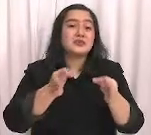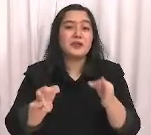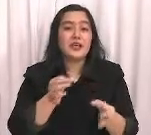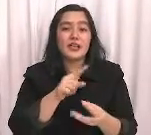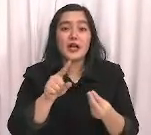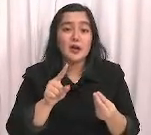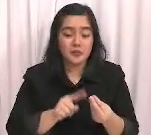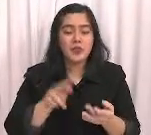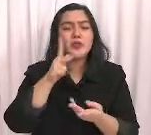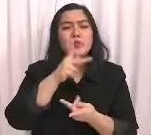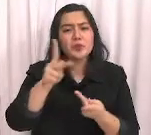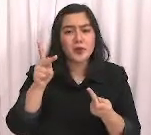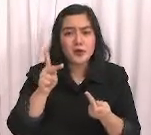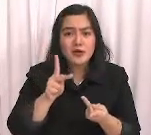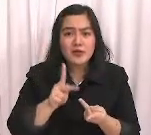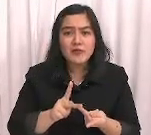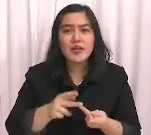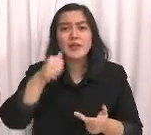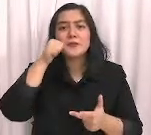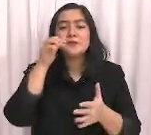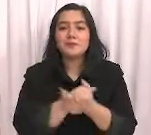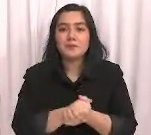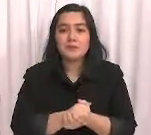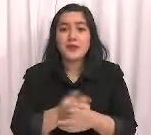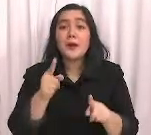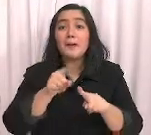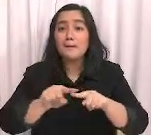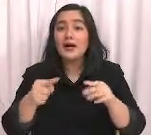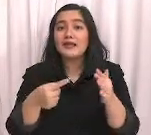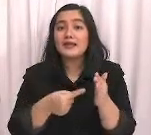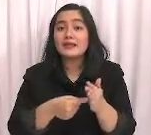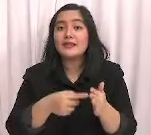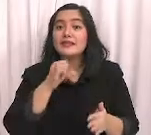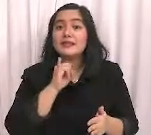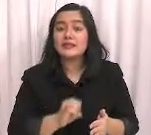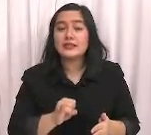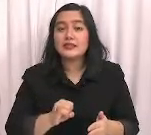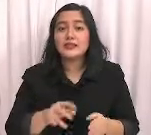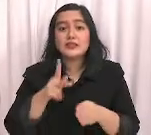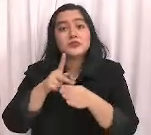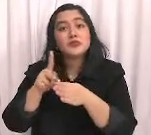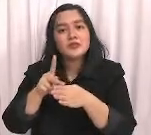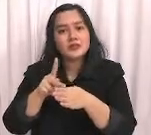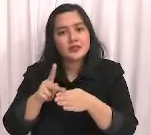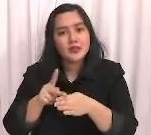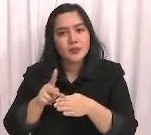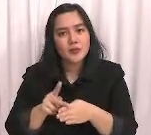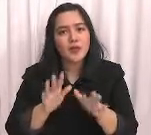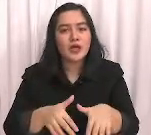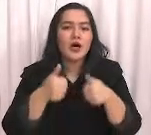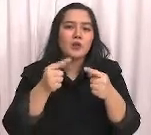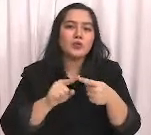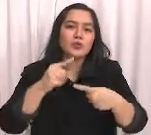sinabi ni Pastor na prinsipyo para gumawa ng tama. Yun. Tayong mga